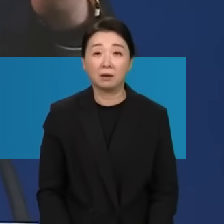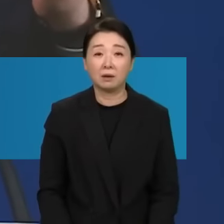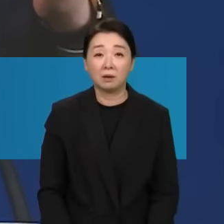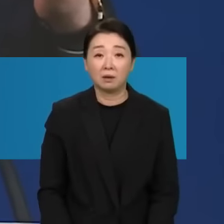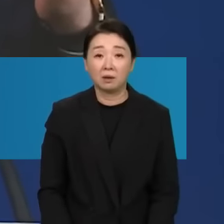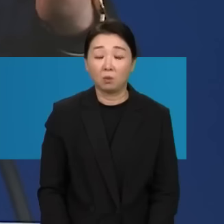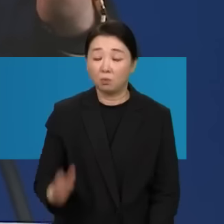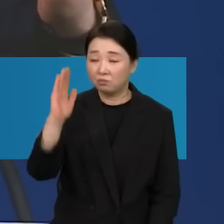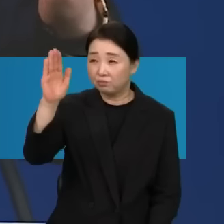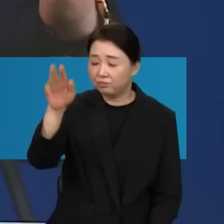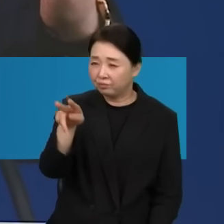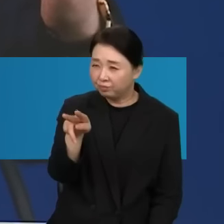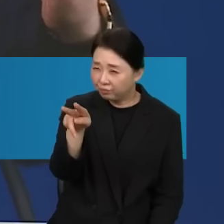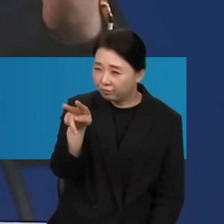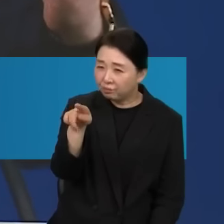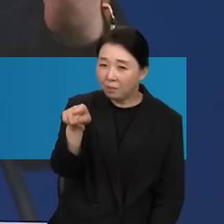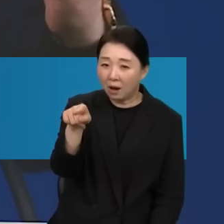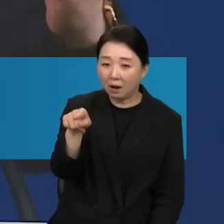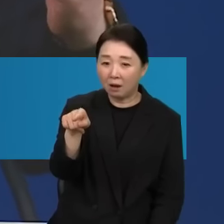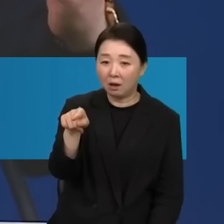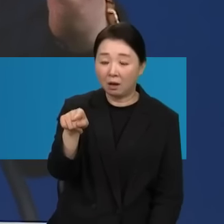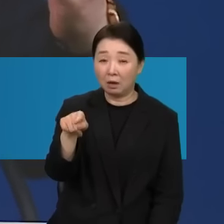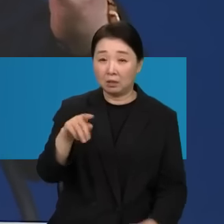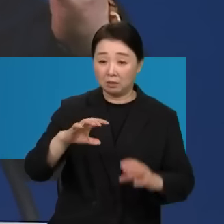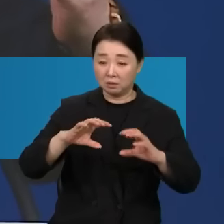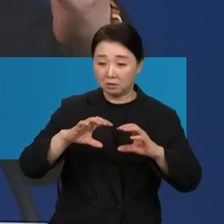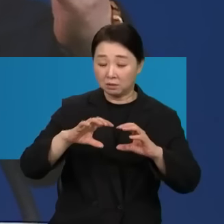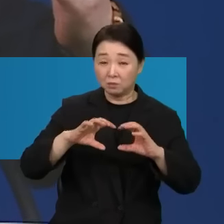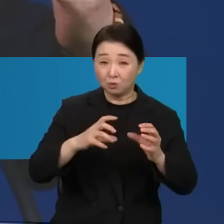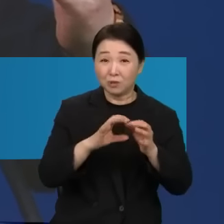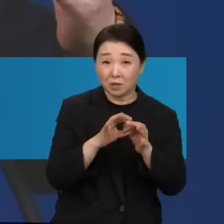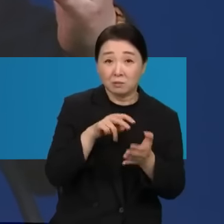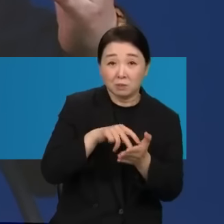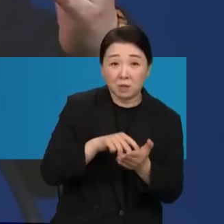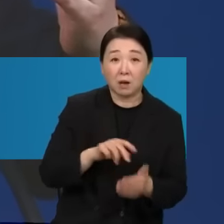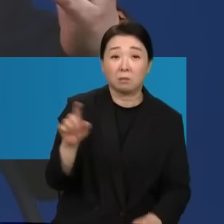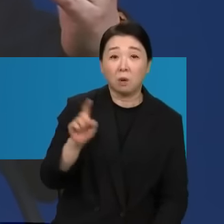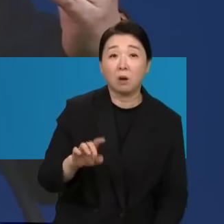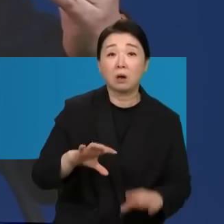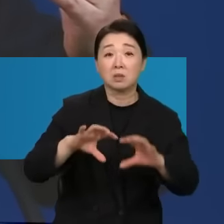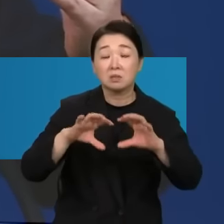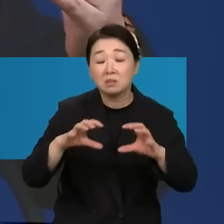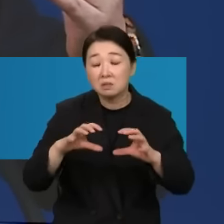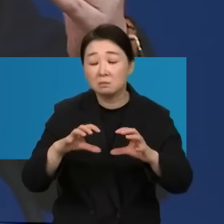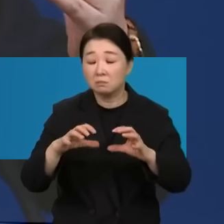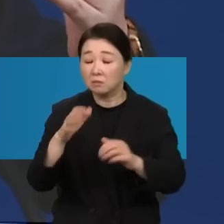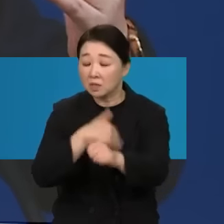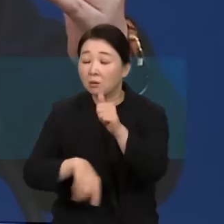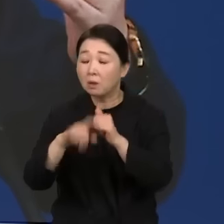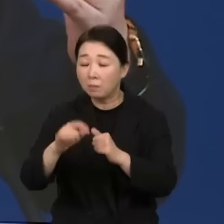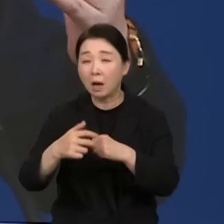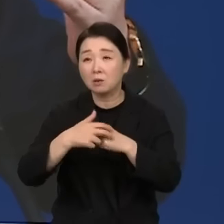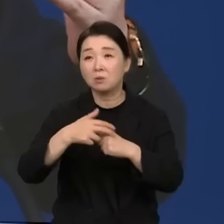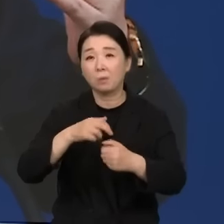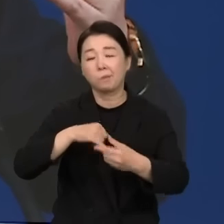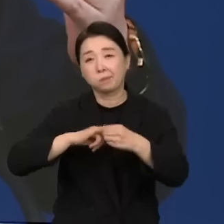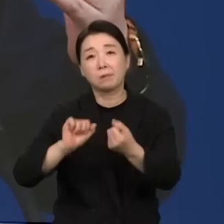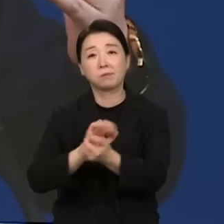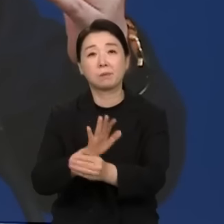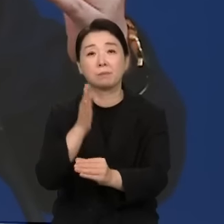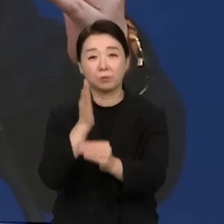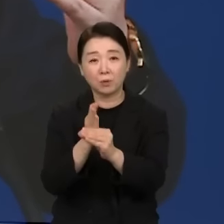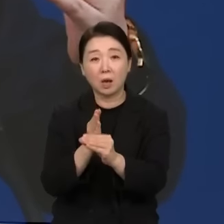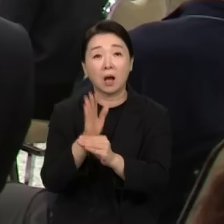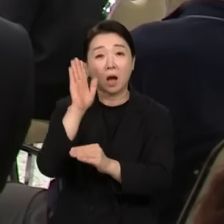여당 안에서조차 지금 일어나고 있는게 의료 대란이다 앞으로 줄줄이 더 일어나게 될 거란 우려가 나왔 이예원